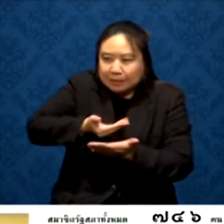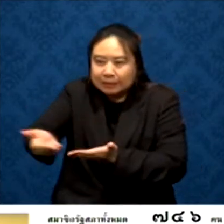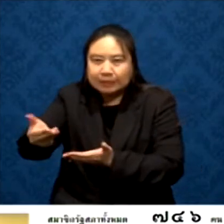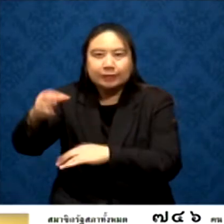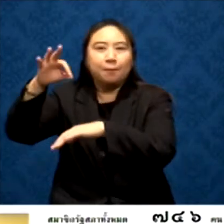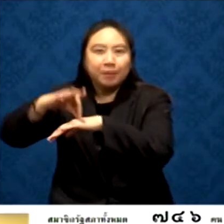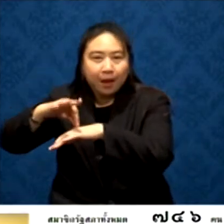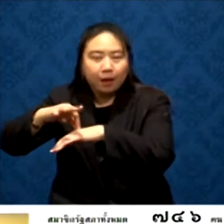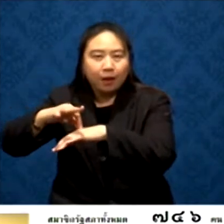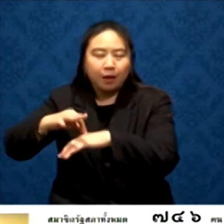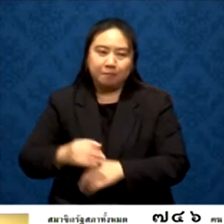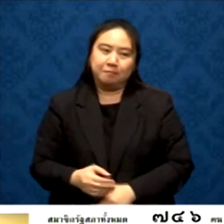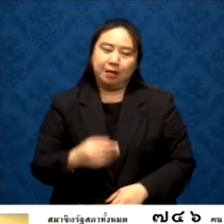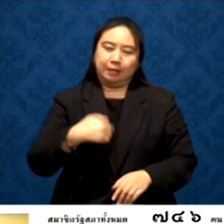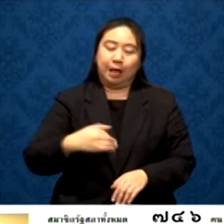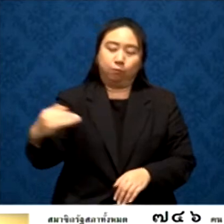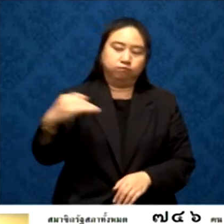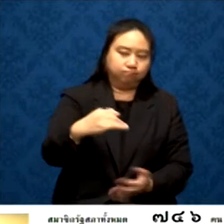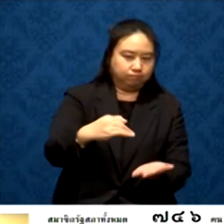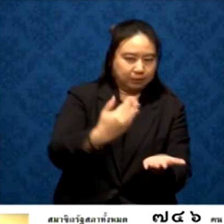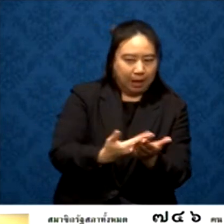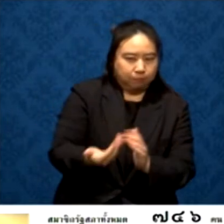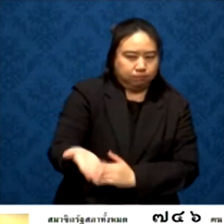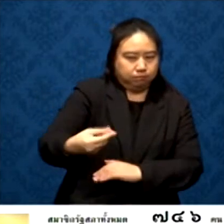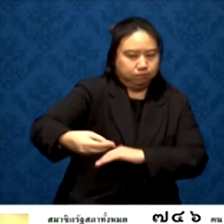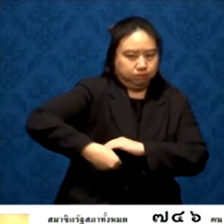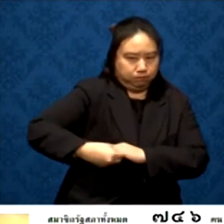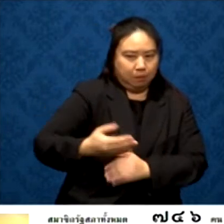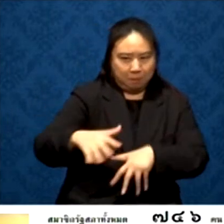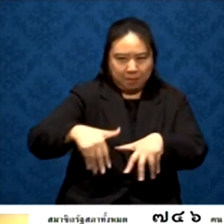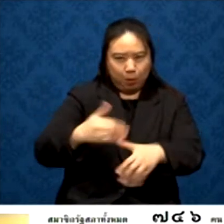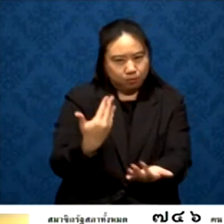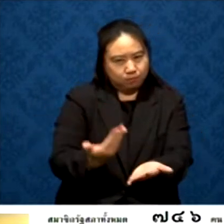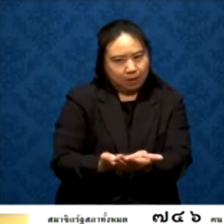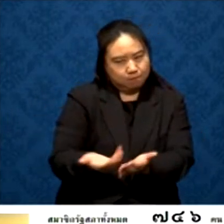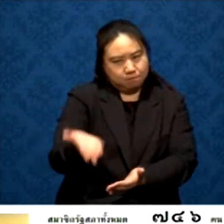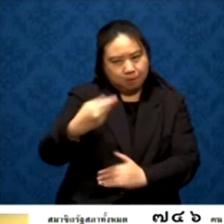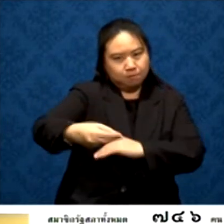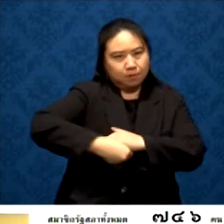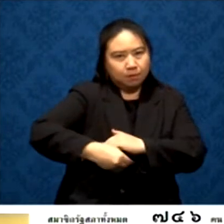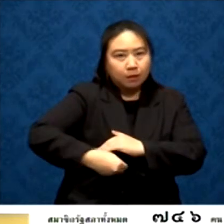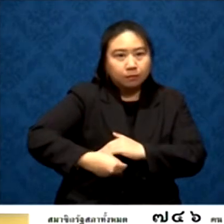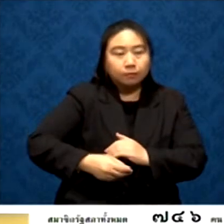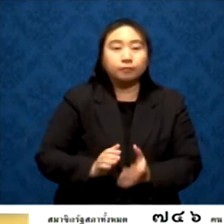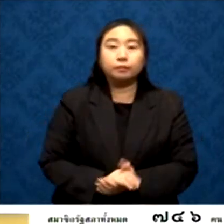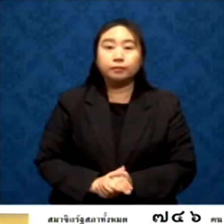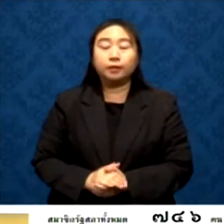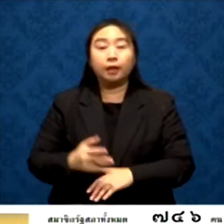านรีดไถขู่เข็นให้ประชาชนจ่ายสวยสินบน ท่านประธานครับ